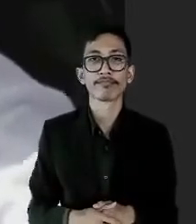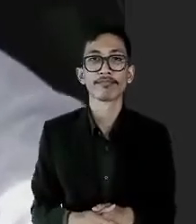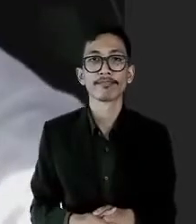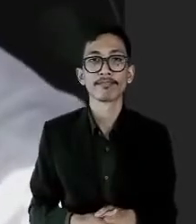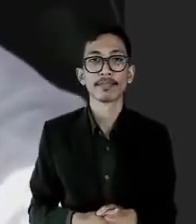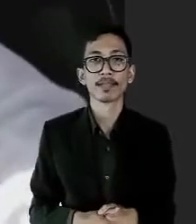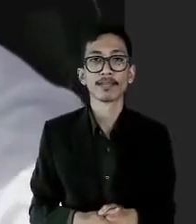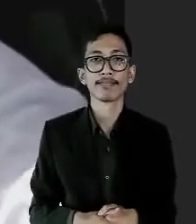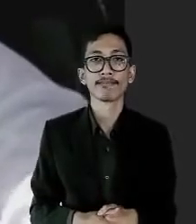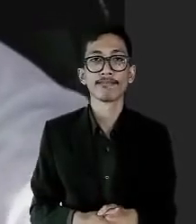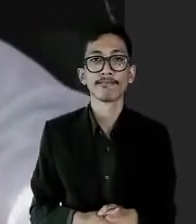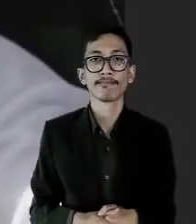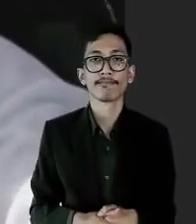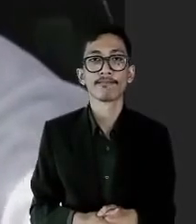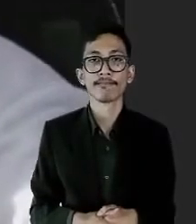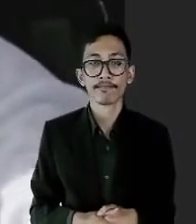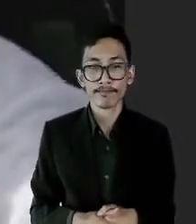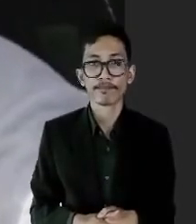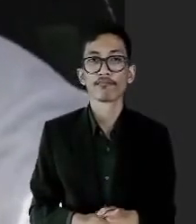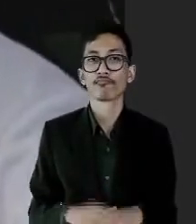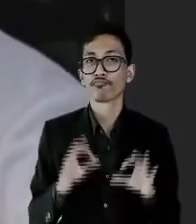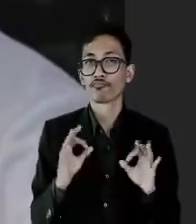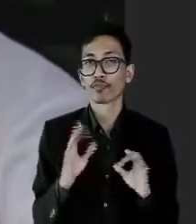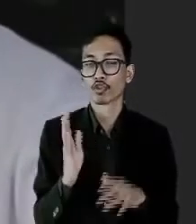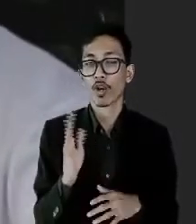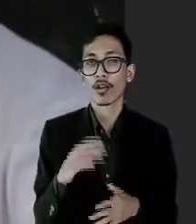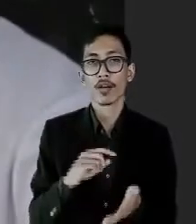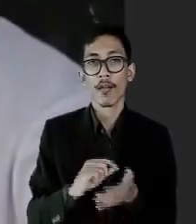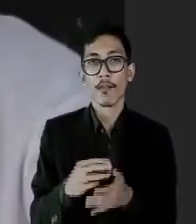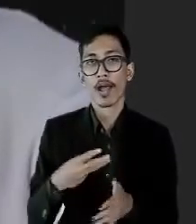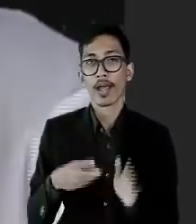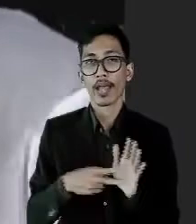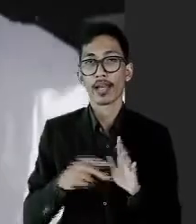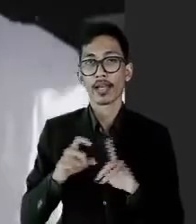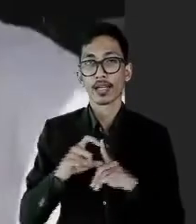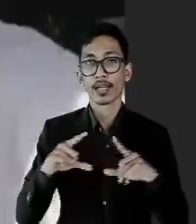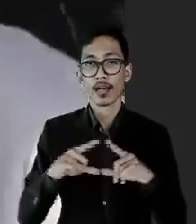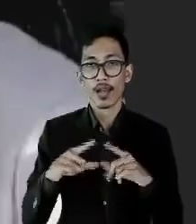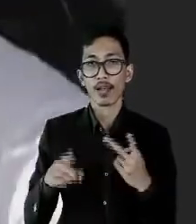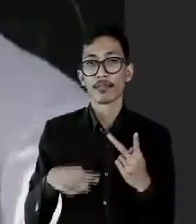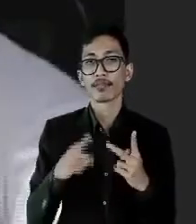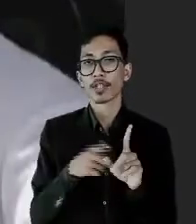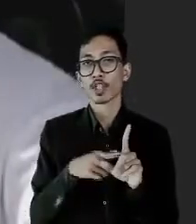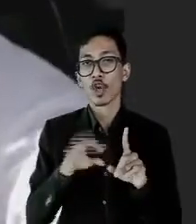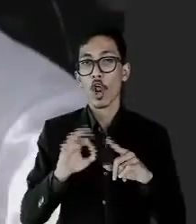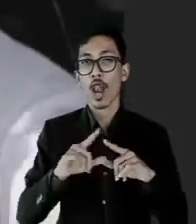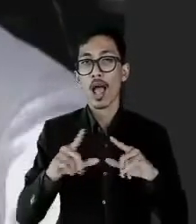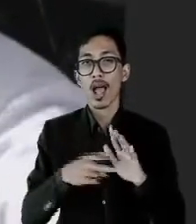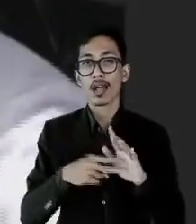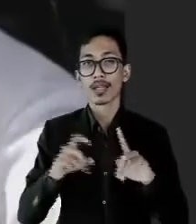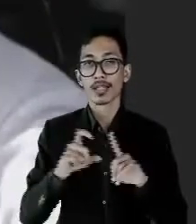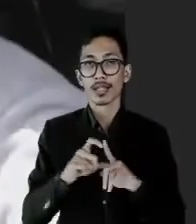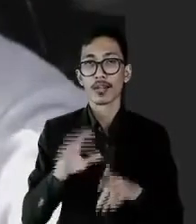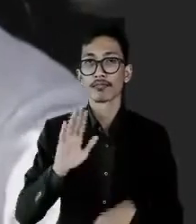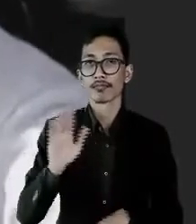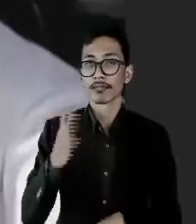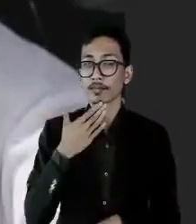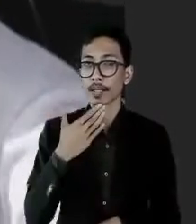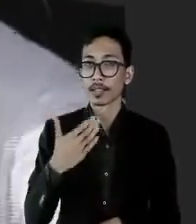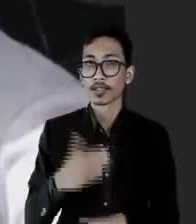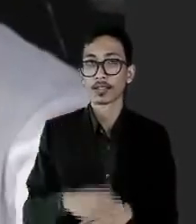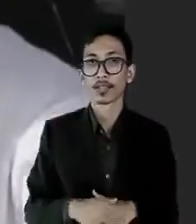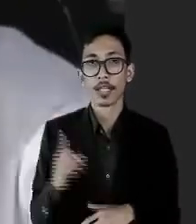Pak Troy dan teman-teman semua, saya Enda Kurniawan dan Yolanda mengucapkan terima kasih banyak.